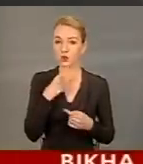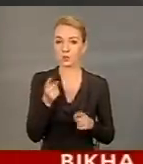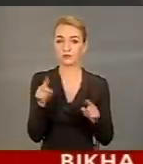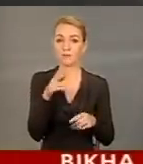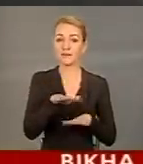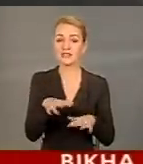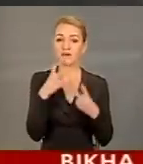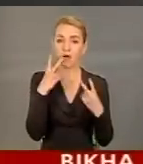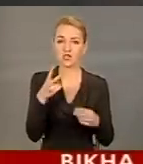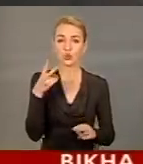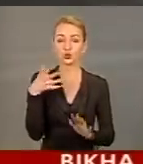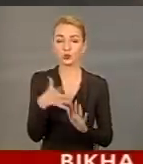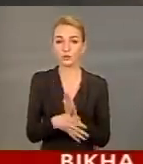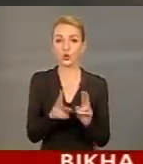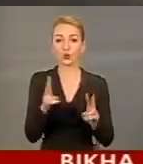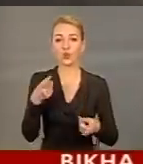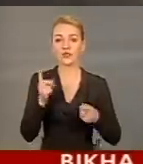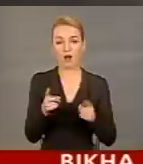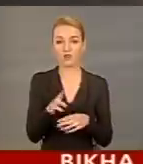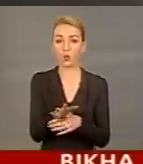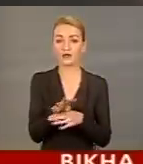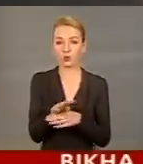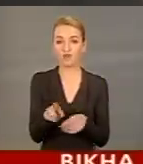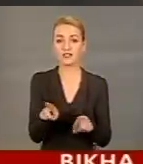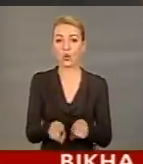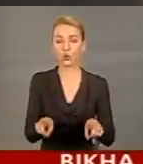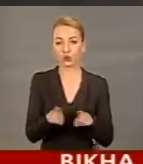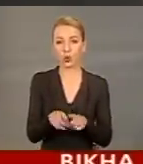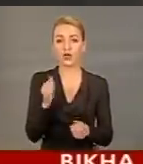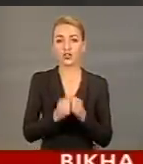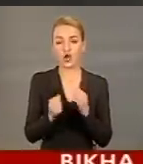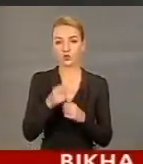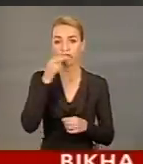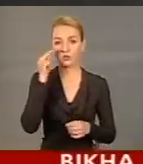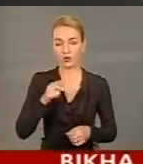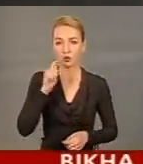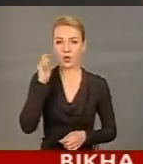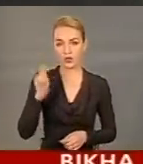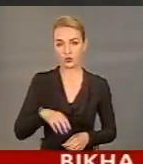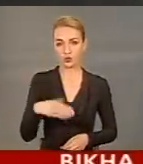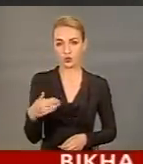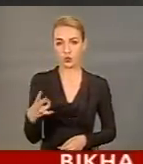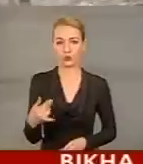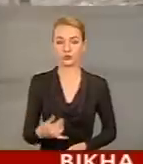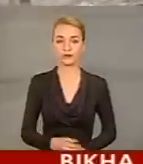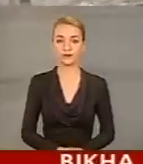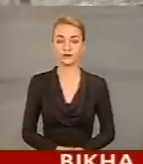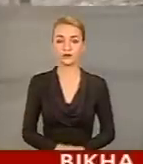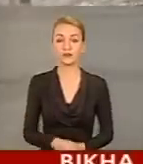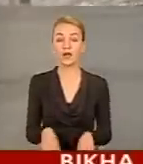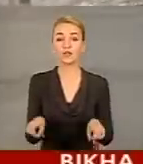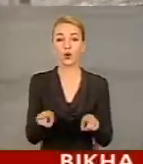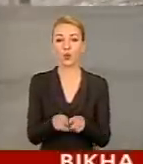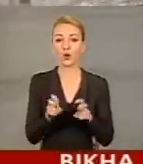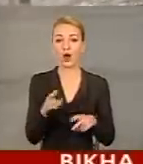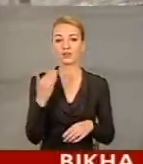і бачать, і розуміють, хто насправді їх обстрілює, все одно часто винуватять українську сторону. Такого, как